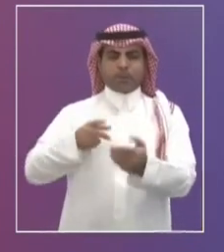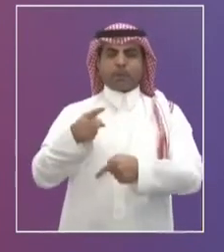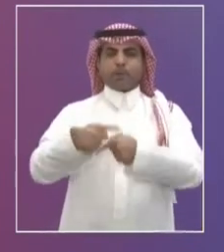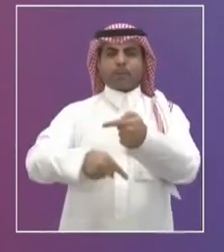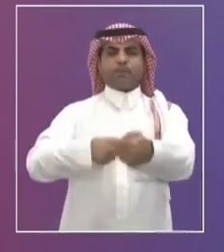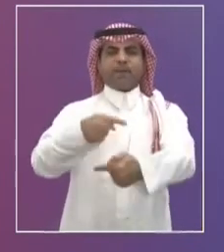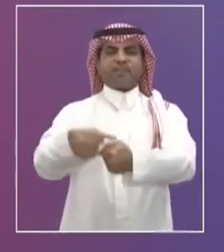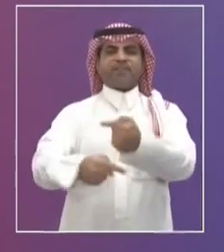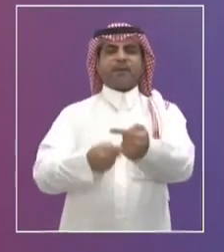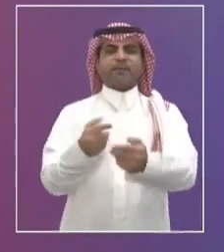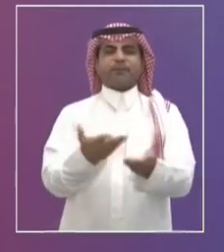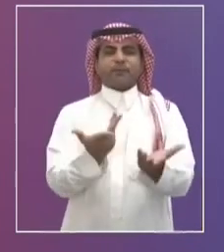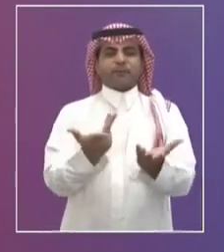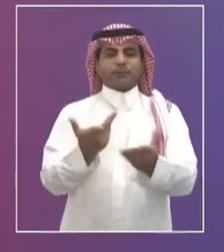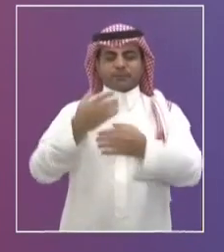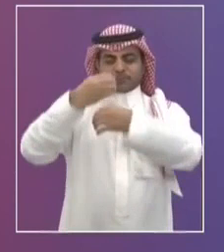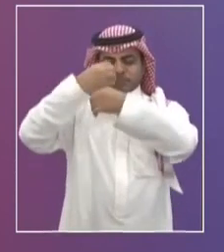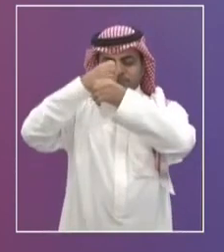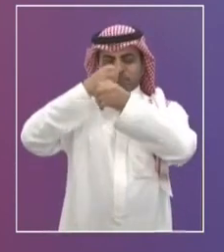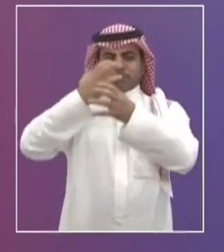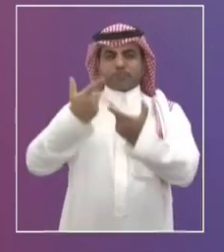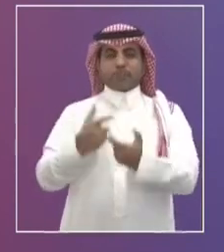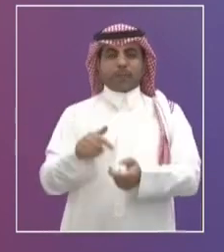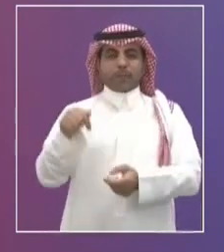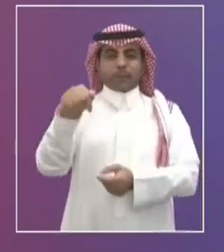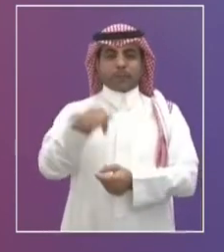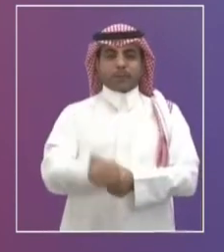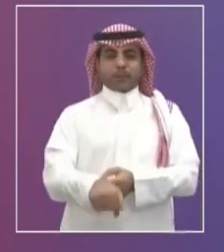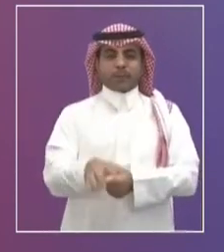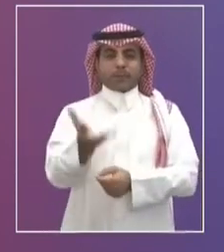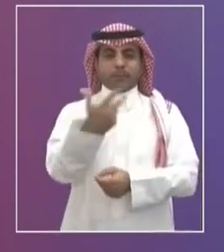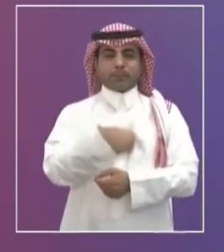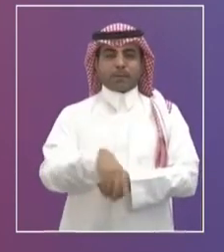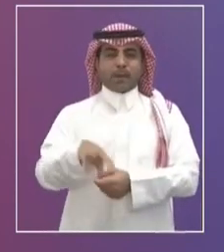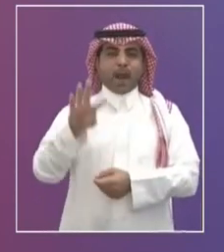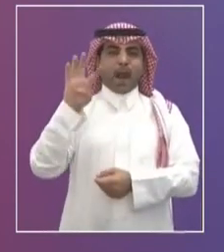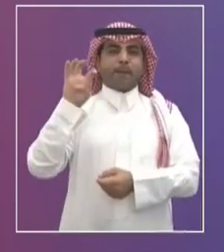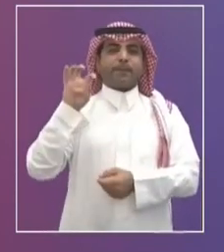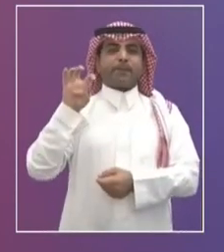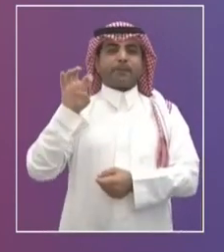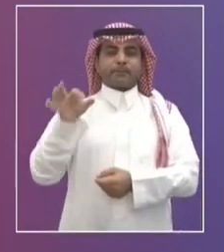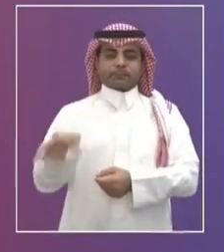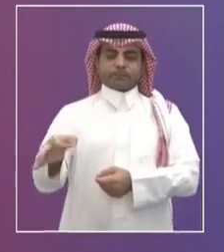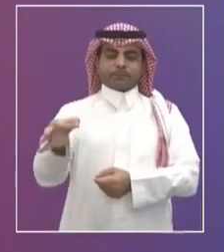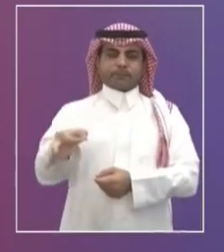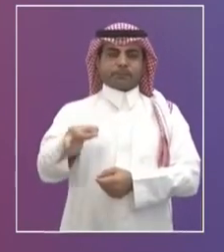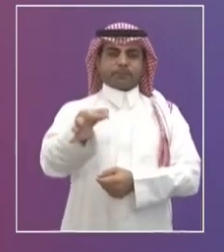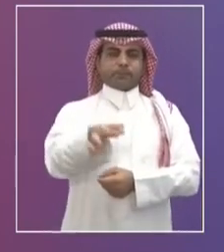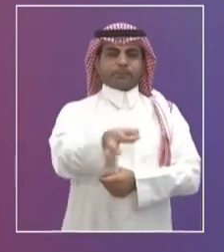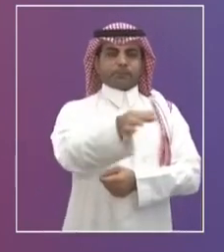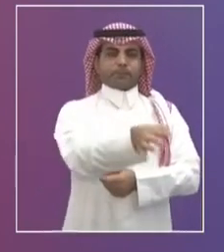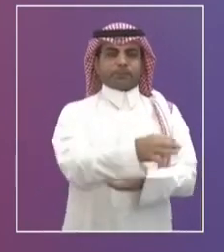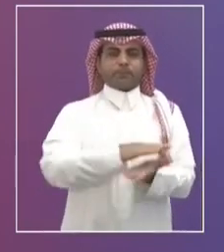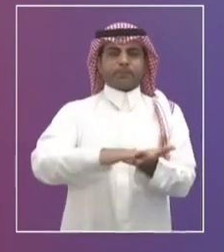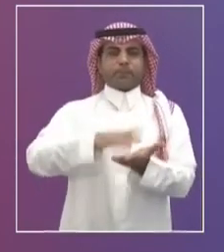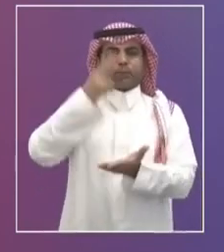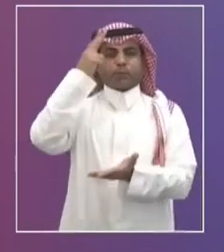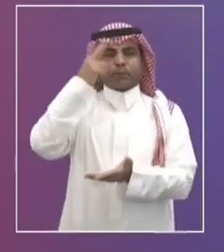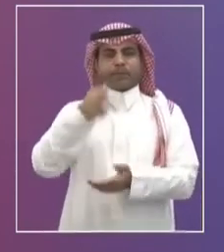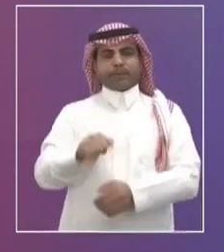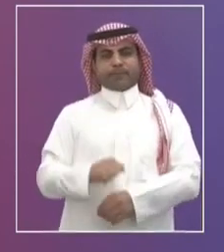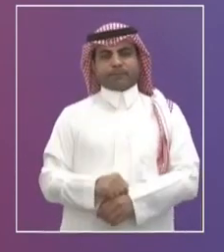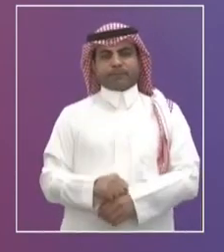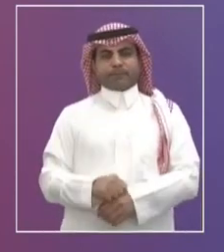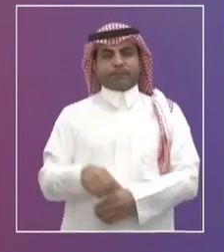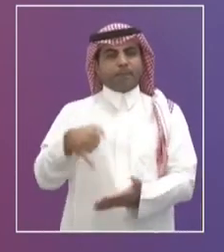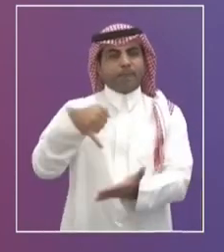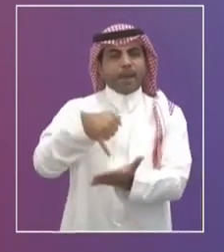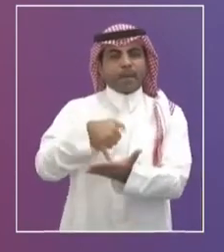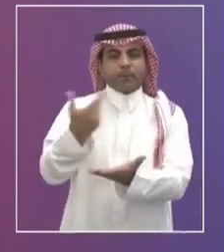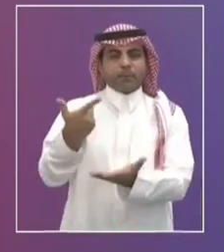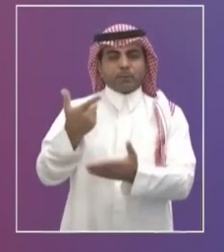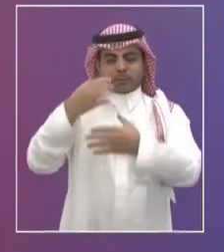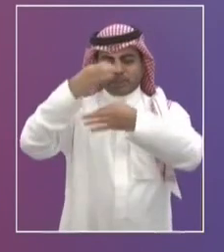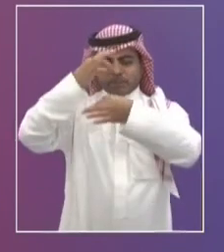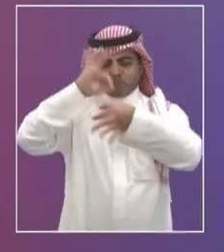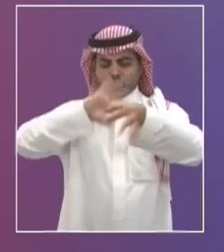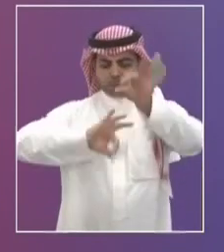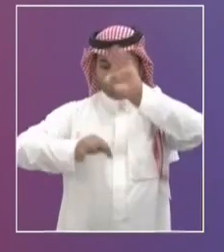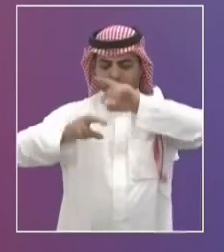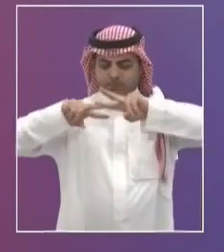الفحوصات التي تتم في أكثر من 40 موقع ومختبر مخصص لإجراء هذه الفحوصات في المملكة العربية السعودية.